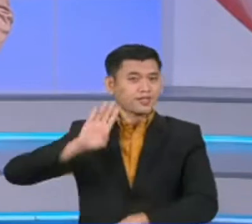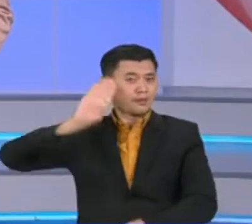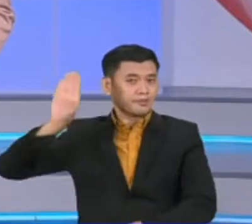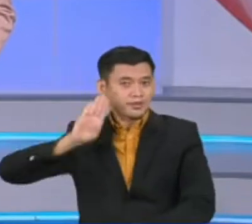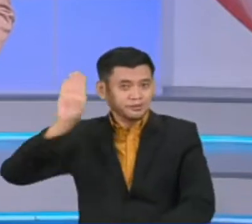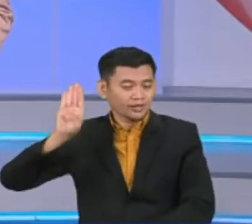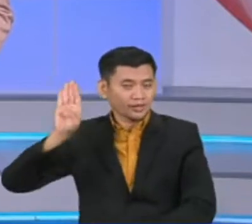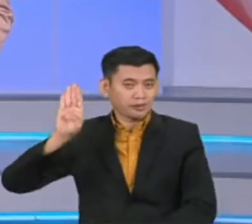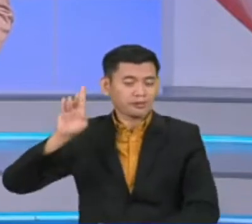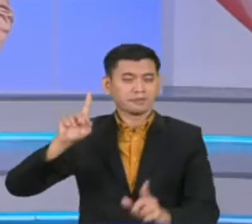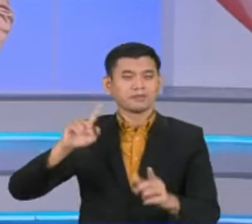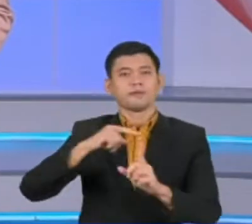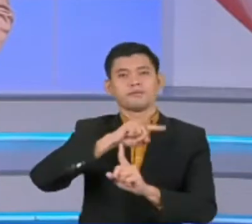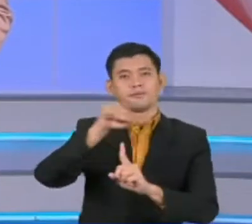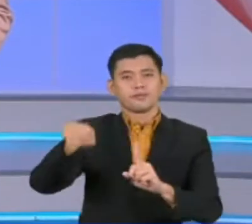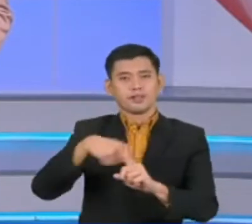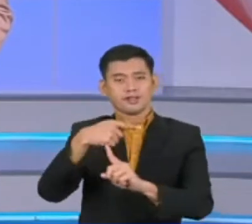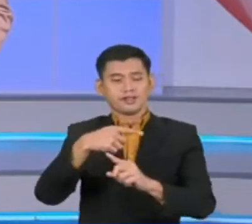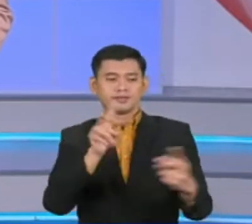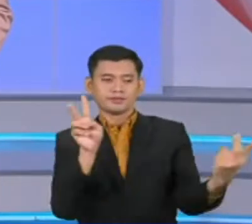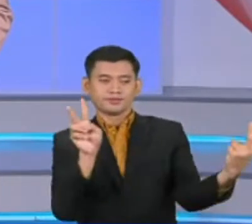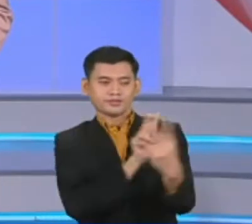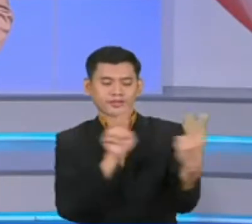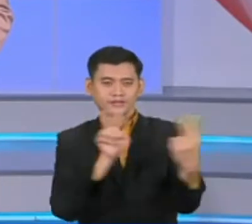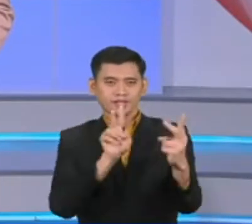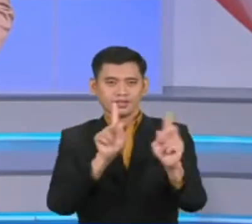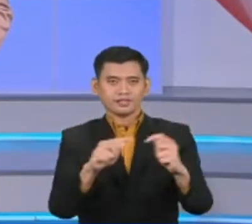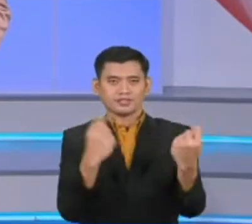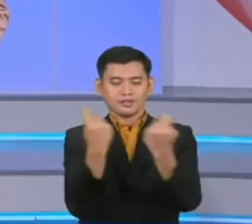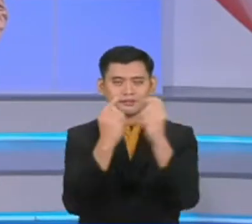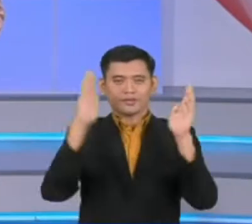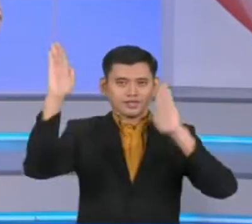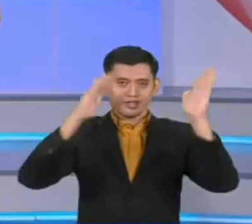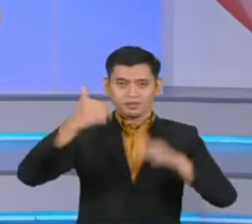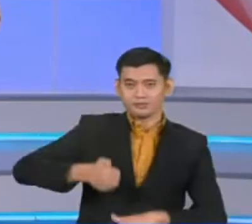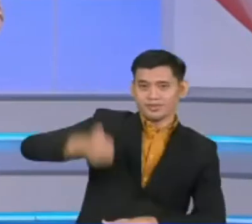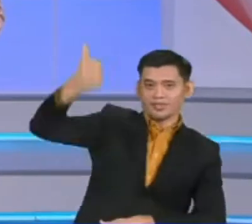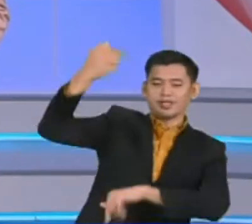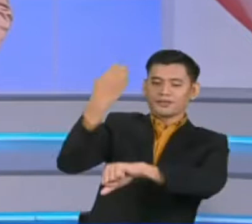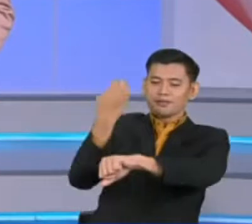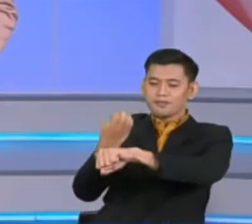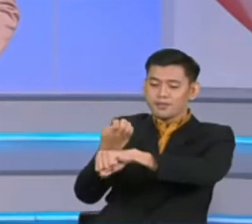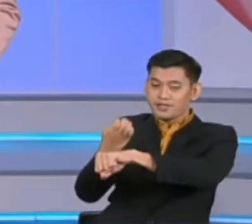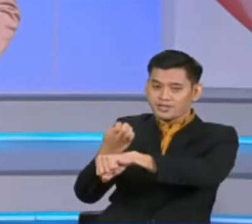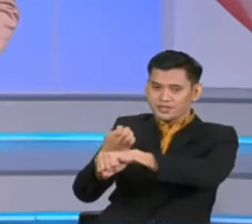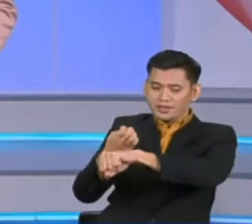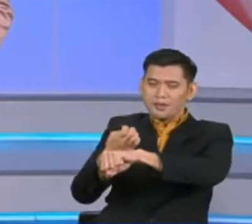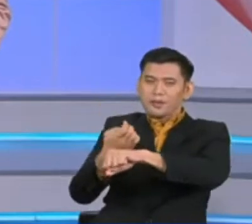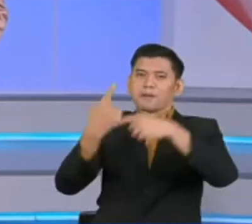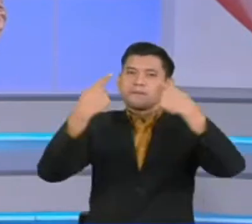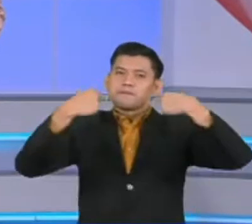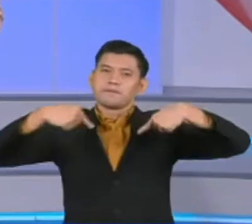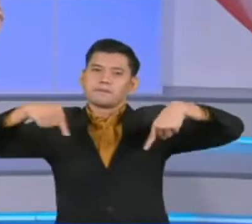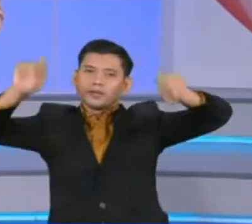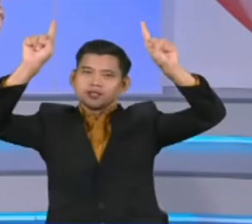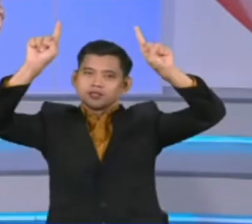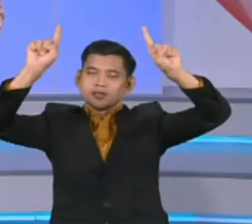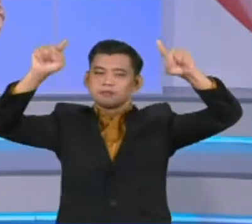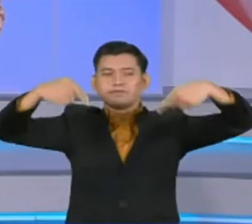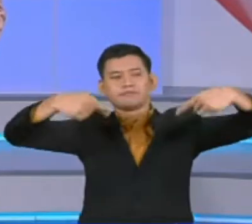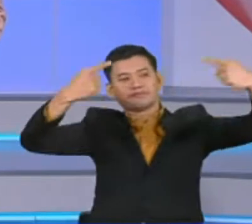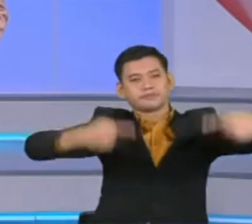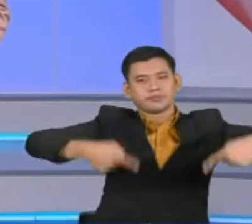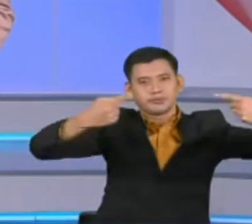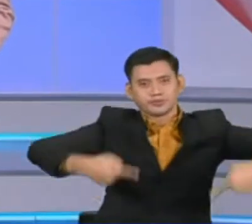berpasukan campuran negara meraih emas ketiga buat Malaysia. Lebih manis, skuad negara berjaya menebus kekalahan pada hasil final pada